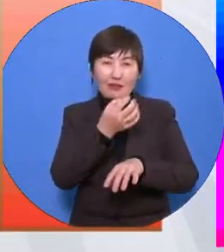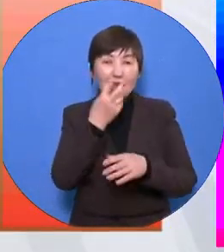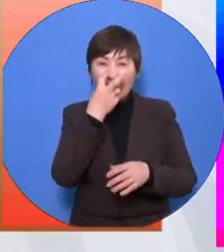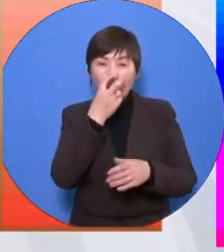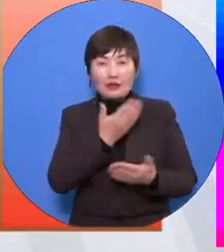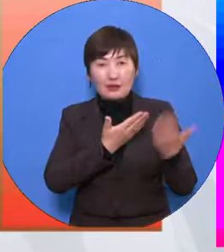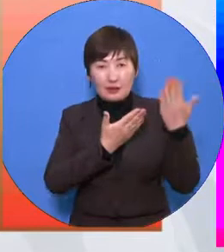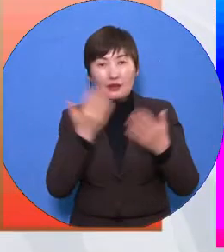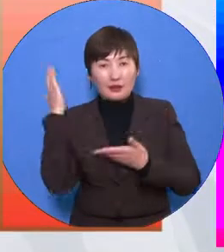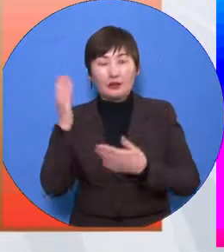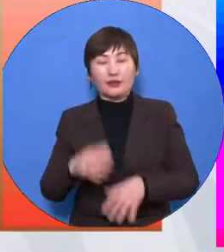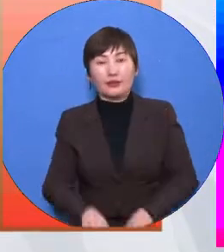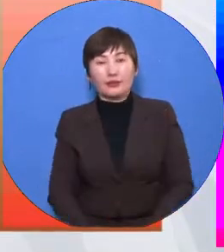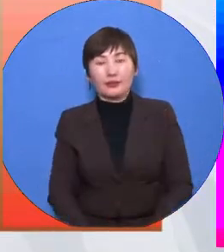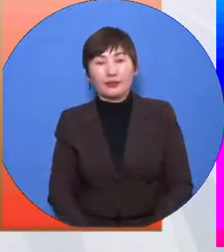ажиглая.